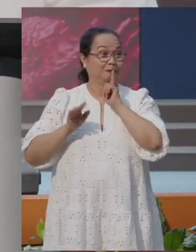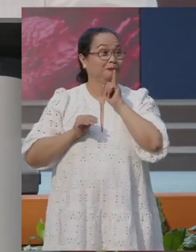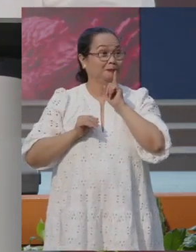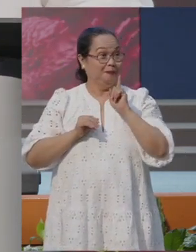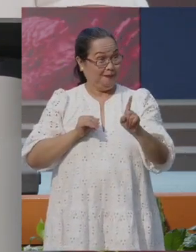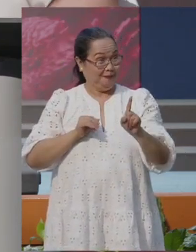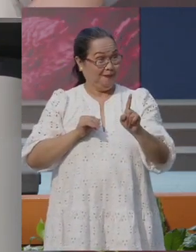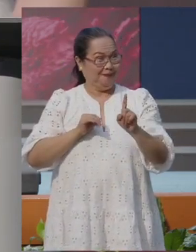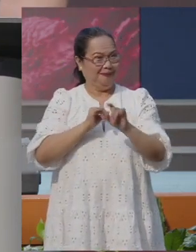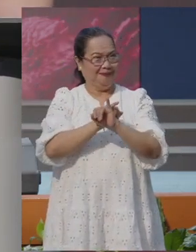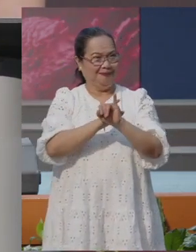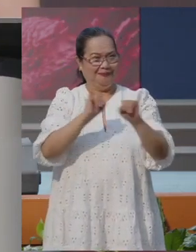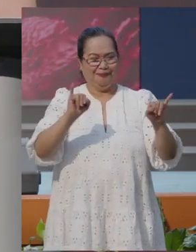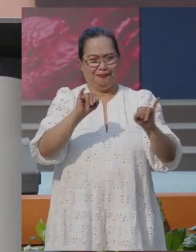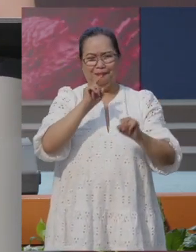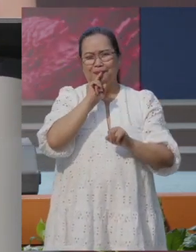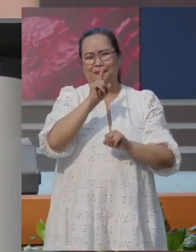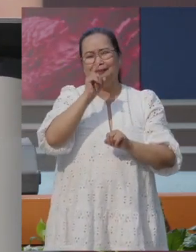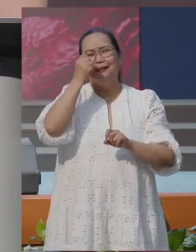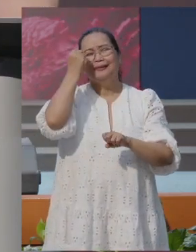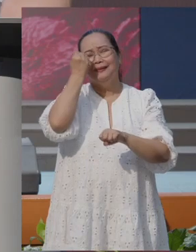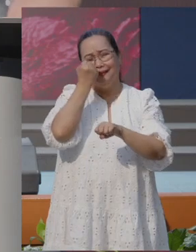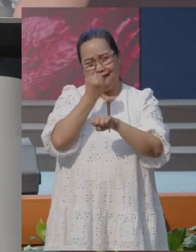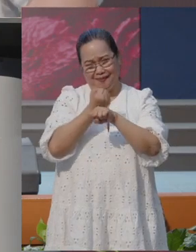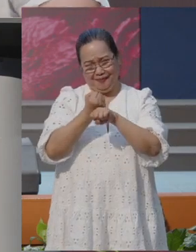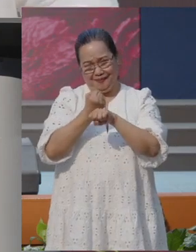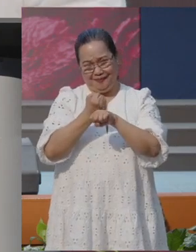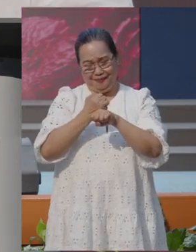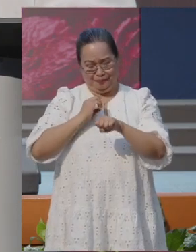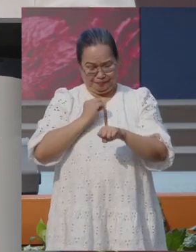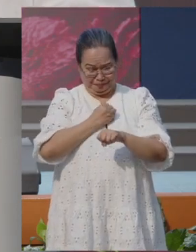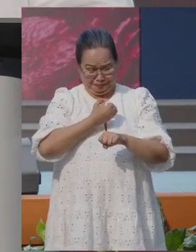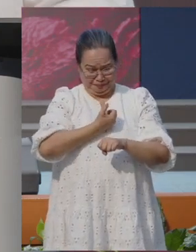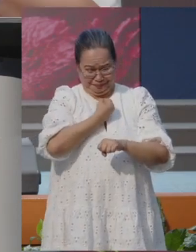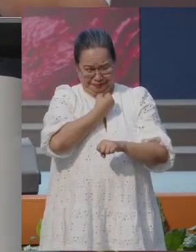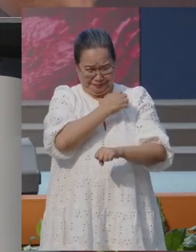at imposible na sundin ito sa ating sariling lakas.